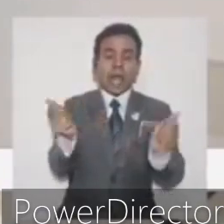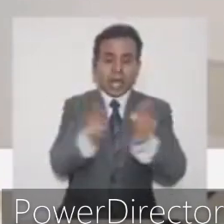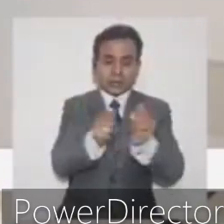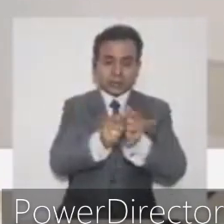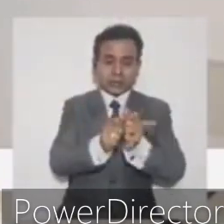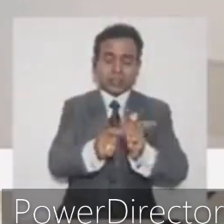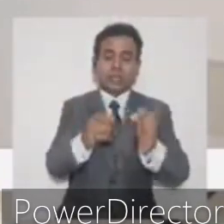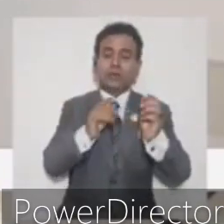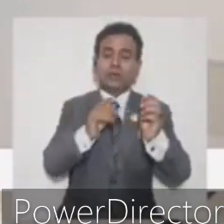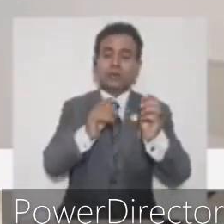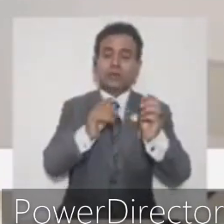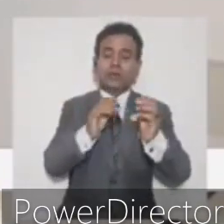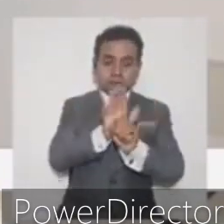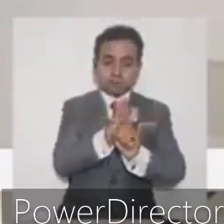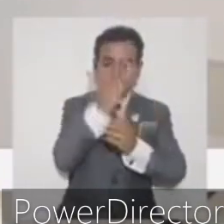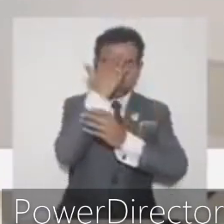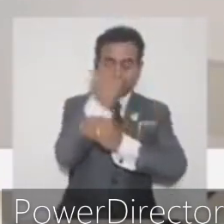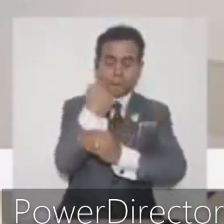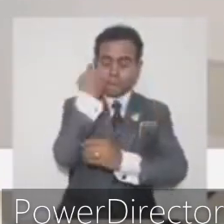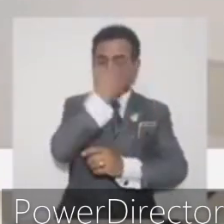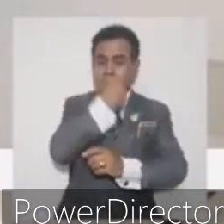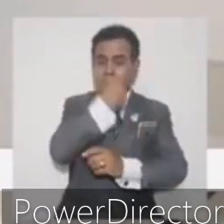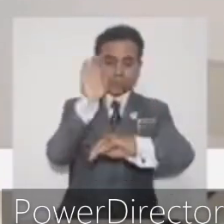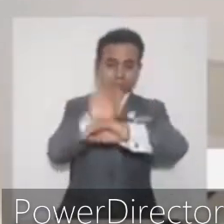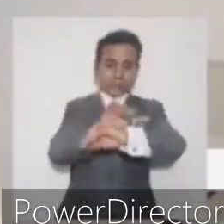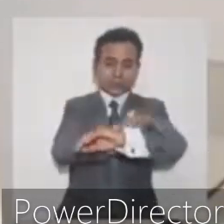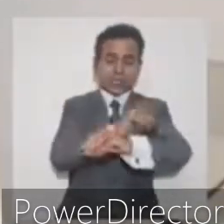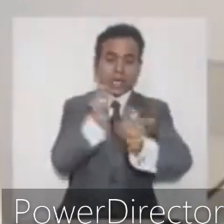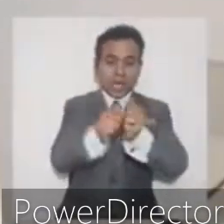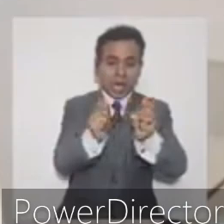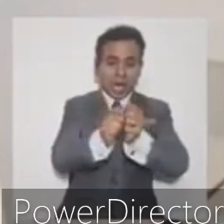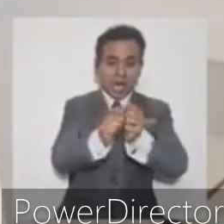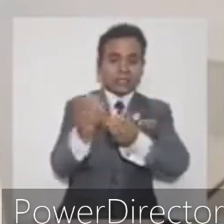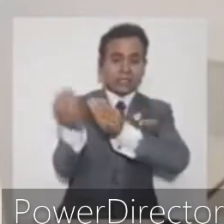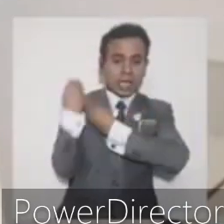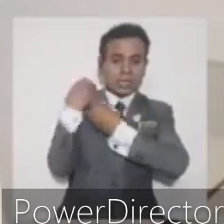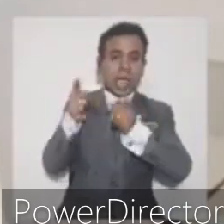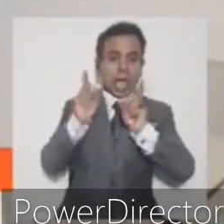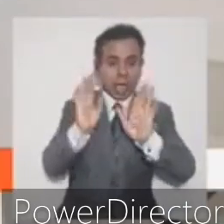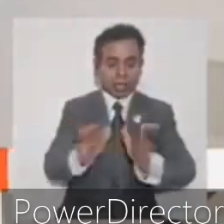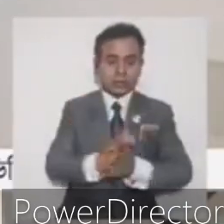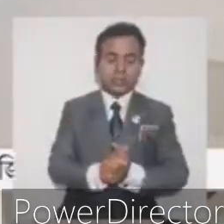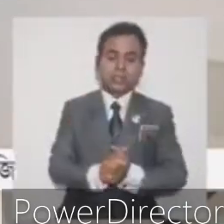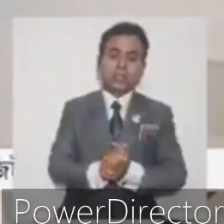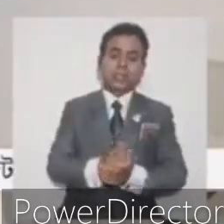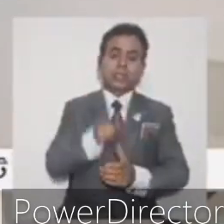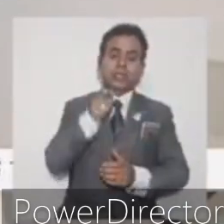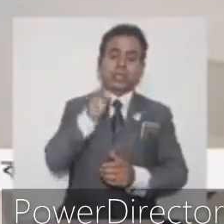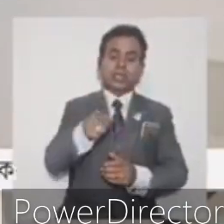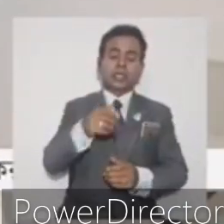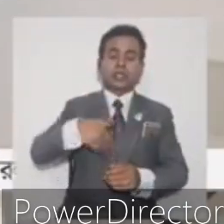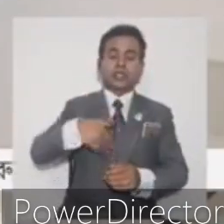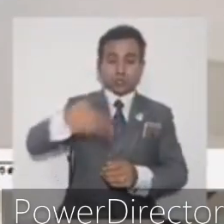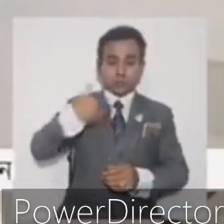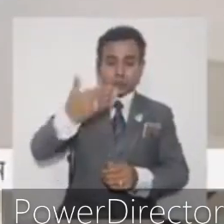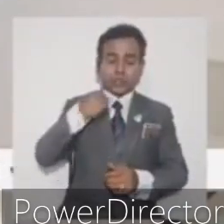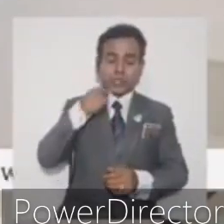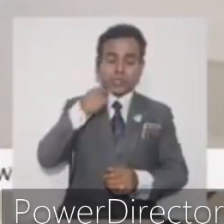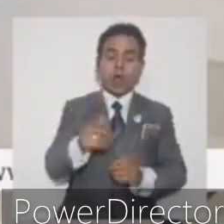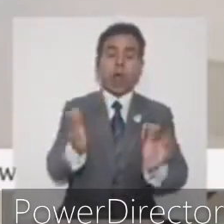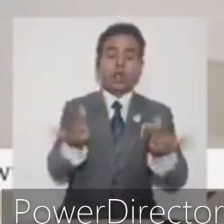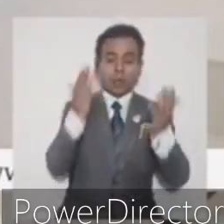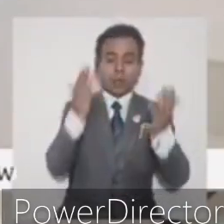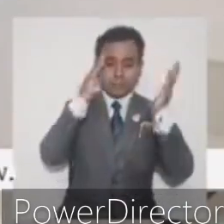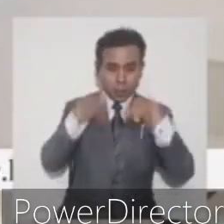আছেন, করোনায় যারা চিকিৎসা দিচ্ছেন, তাদের জন্য 100 কোটি টাকার প্রণোদনা উনি